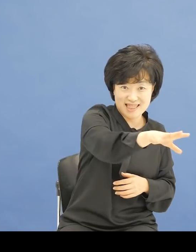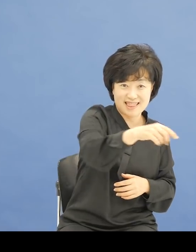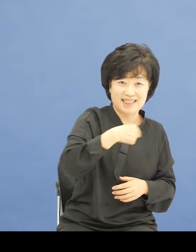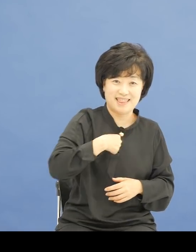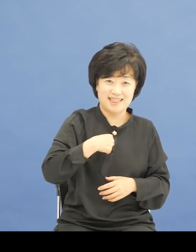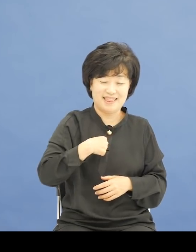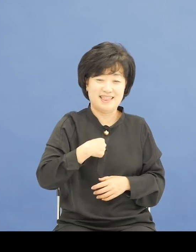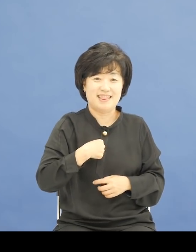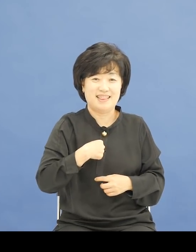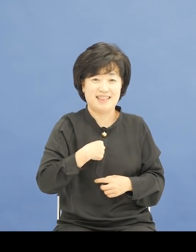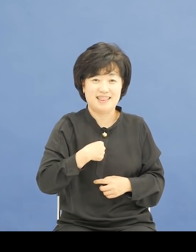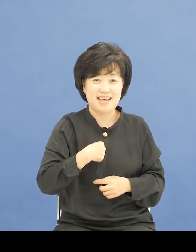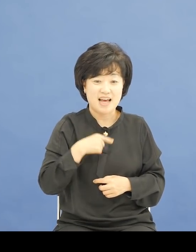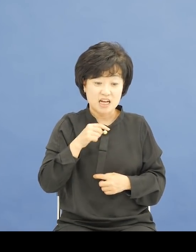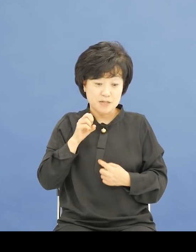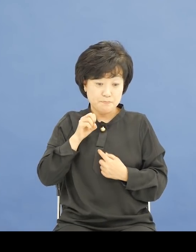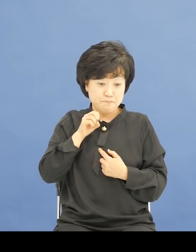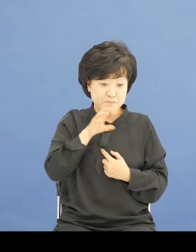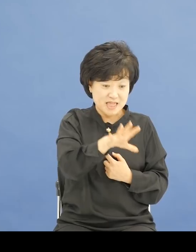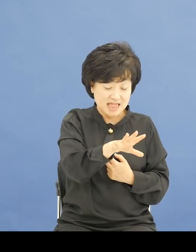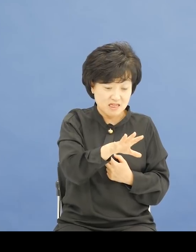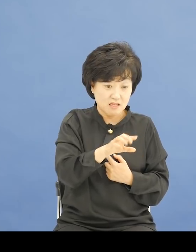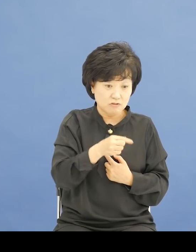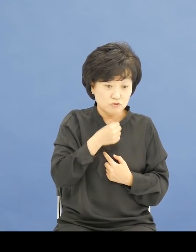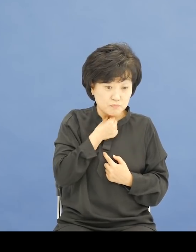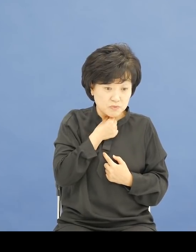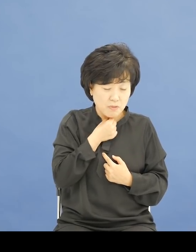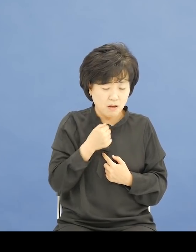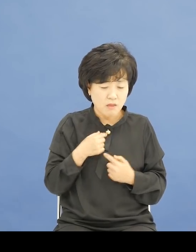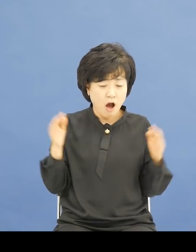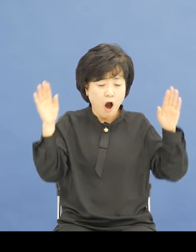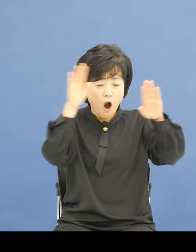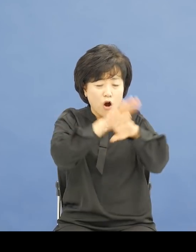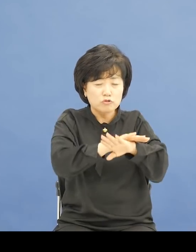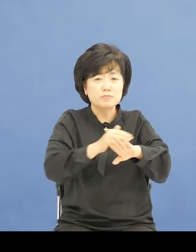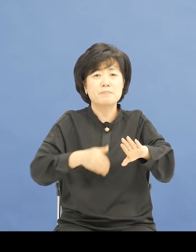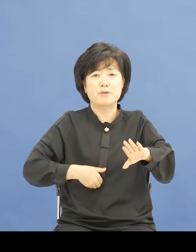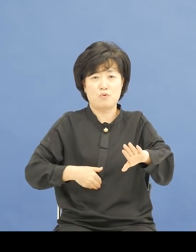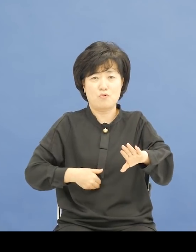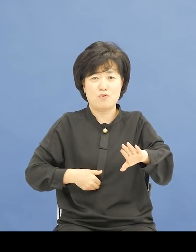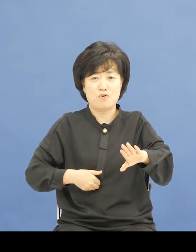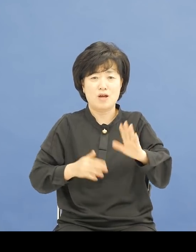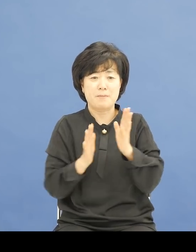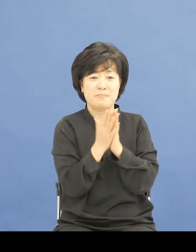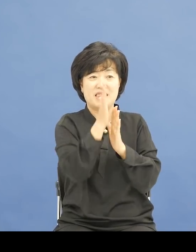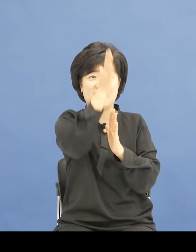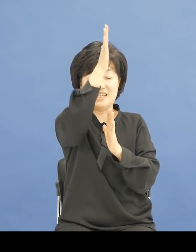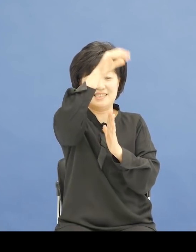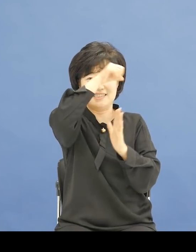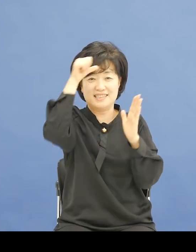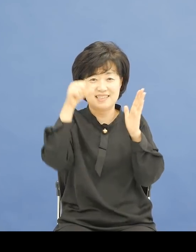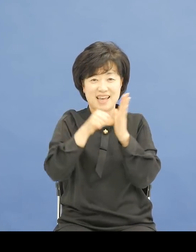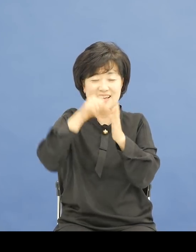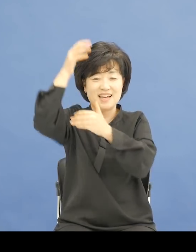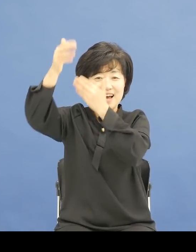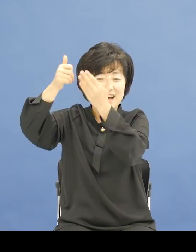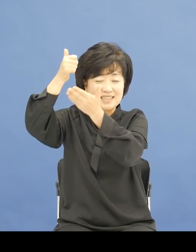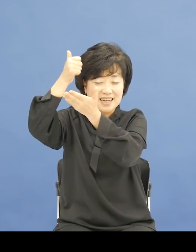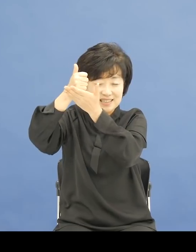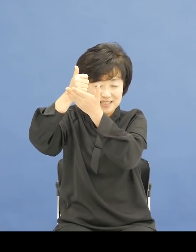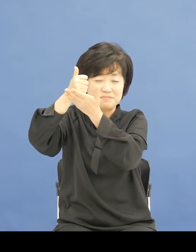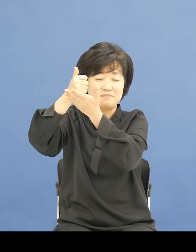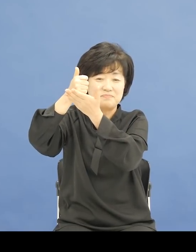세상의 빛이라 하셨는데, 그 빛을 내기 위해서는 어둠이 꼭 필요한 재료이듯이 빛나는 인생, 하나님의